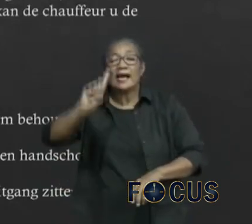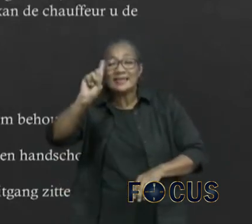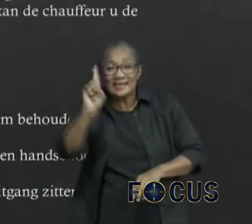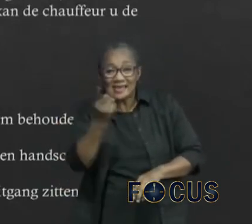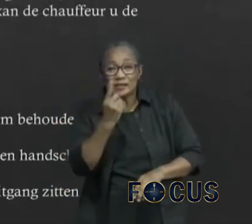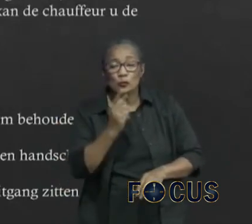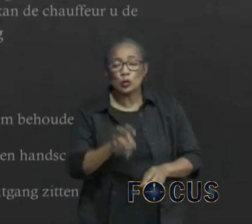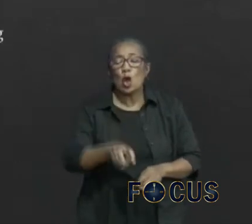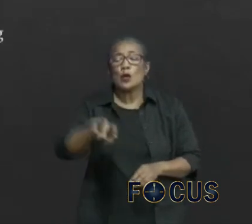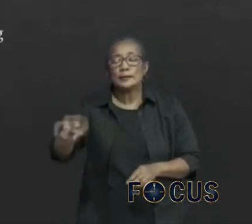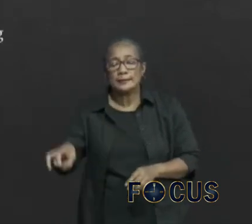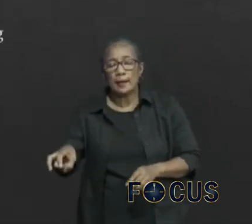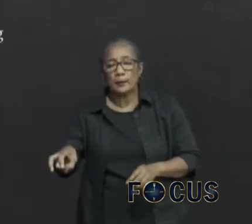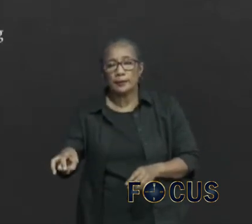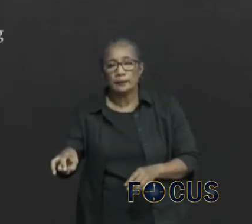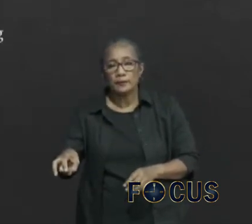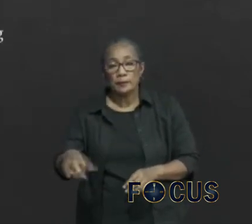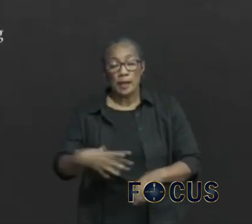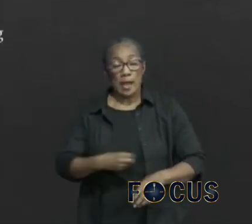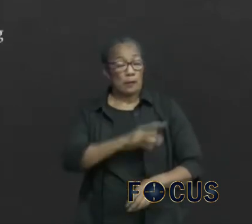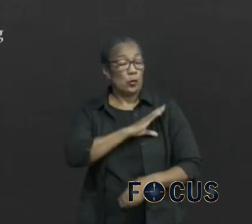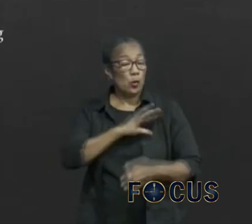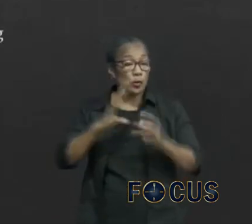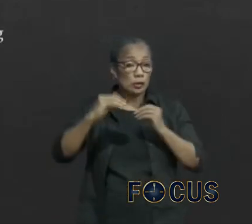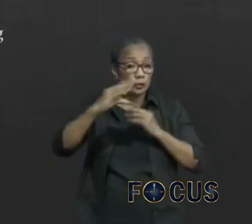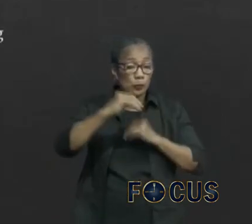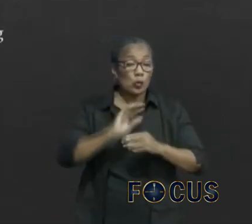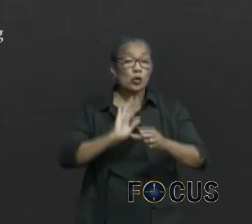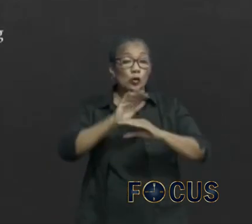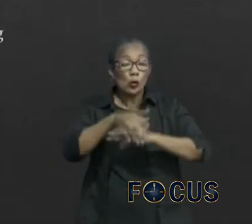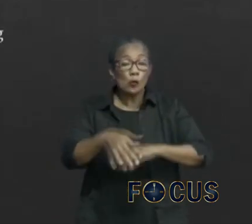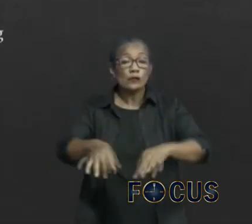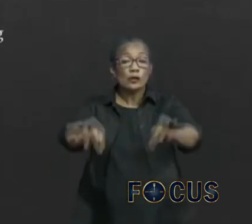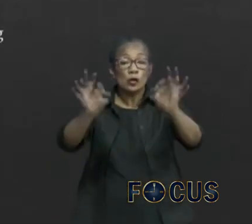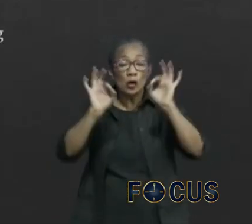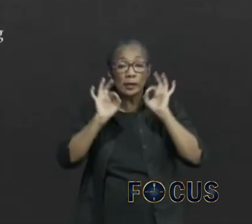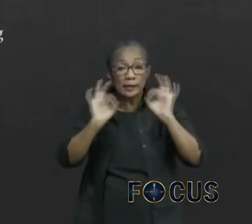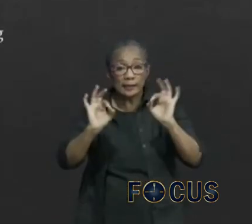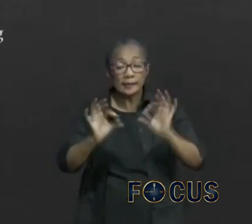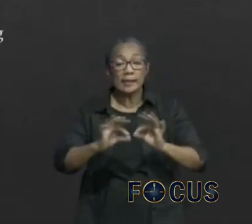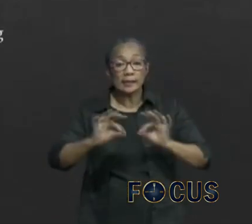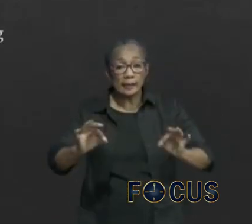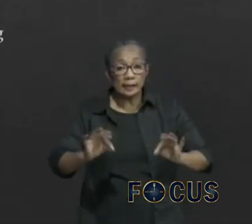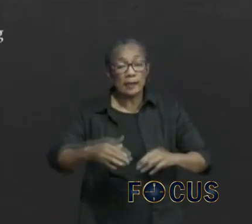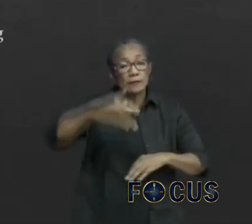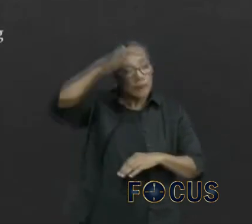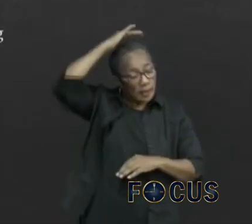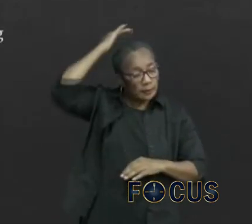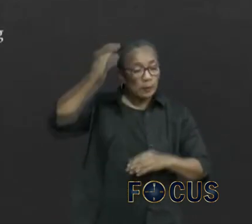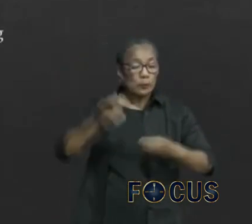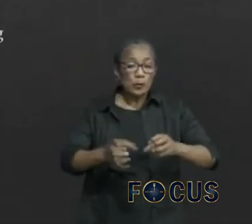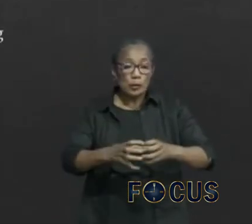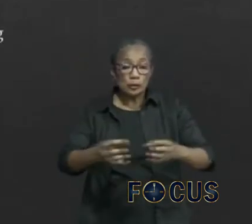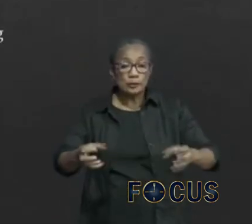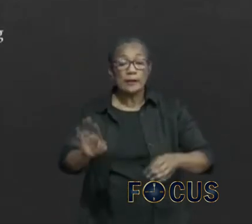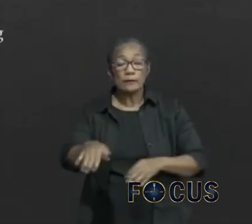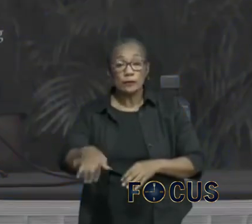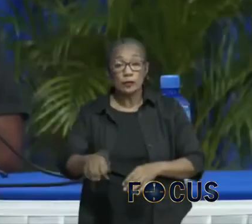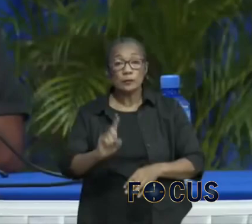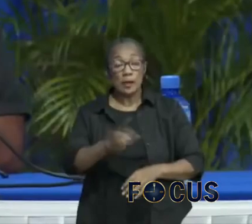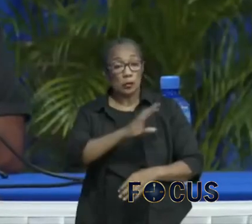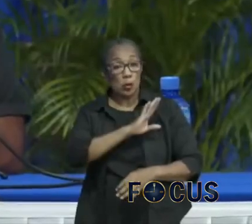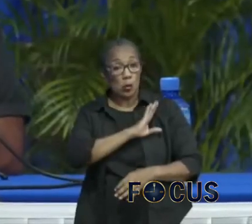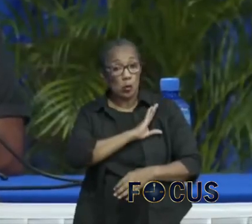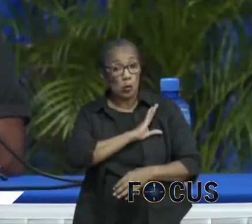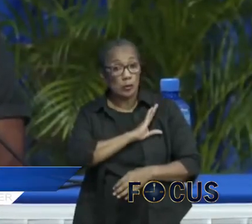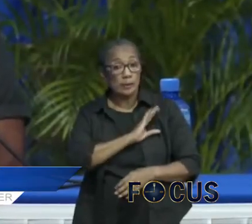uitstappen. En we hebben gesproken over de concrete richtlijnen naar de buschauffeurs en de passagiers. Maar het is ook van